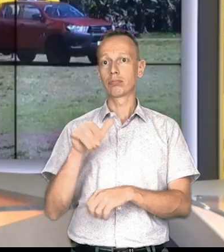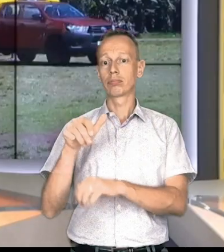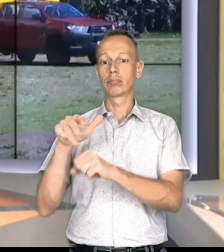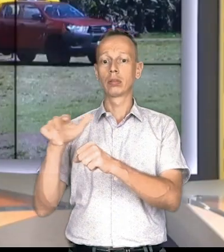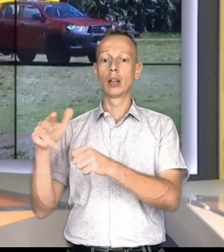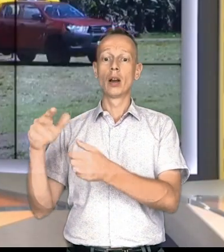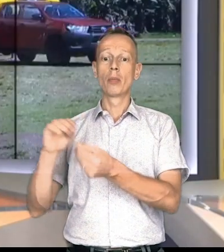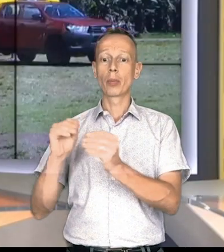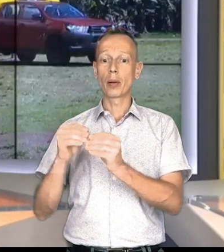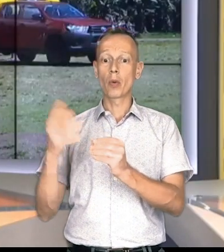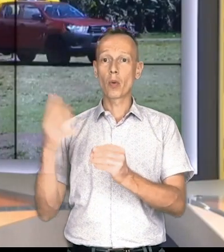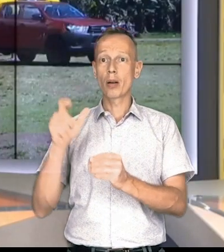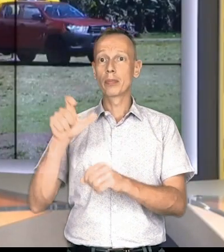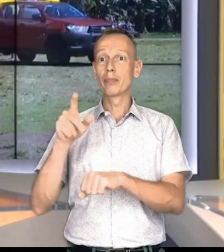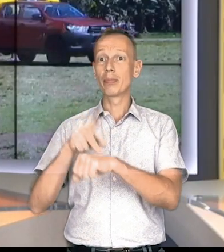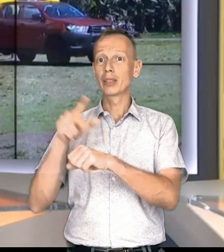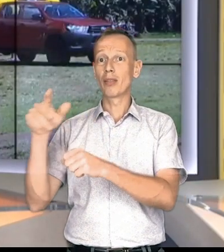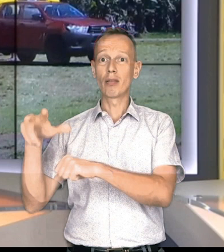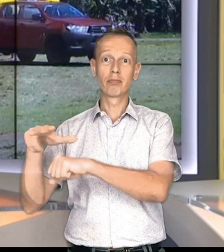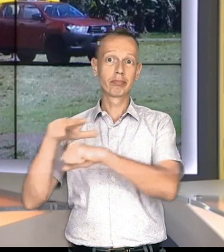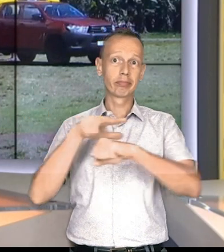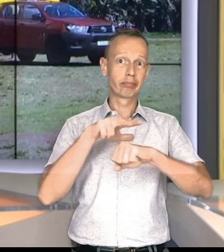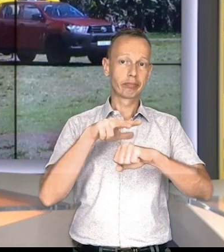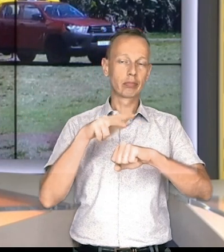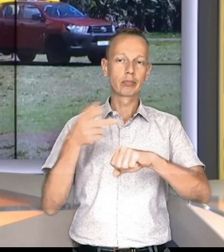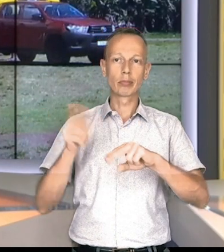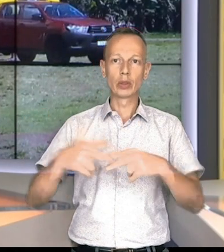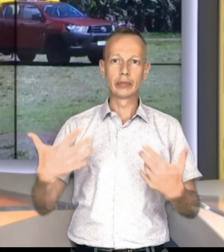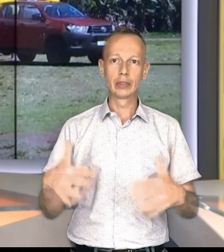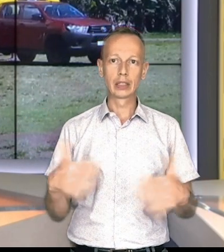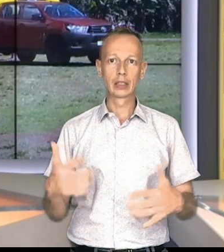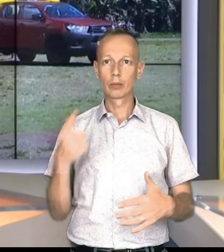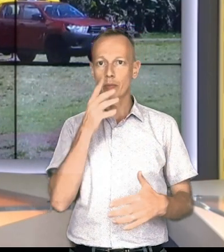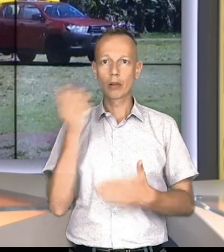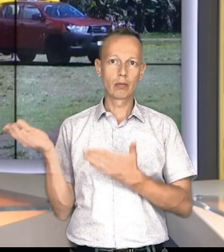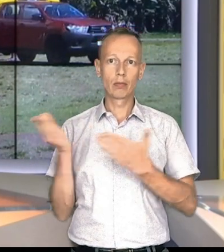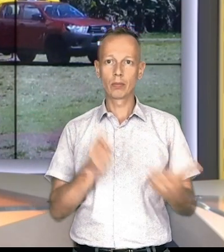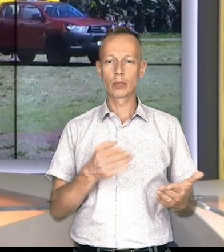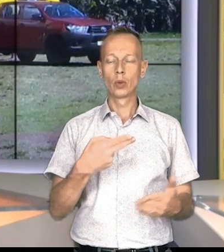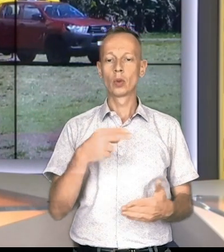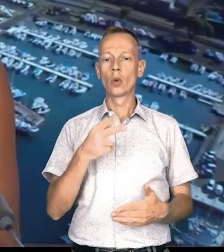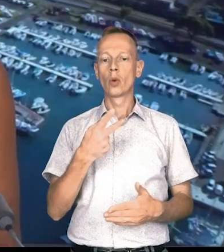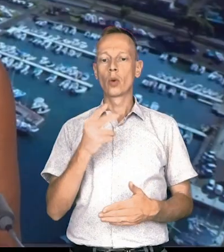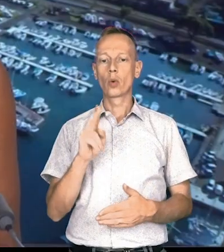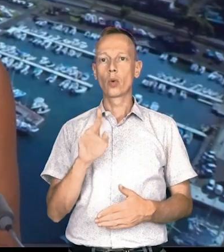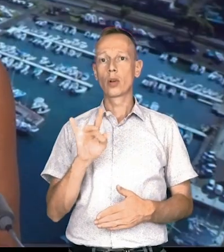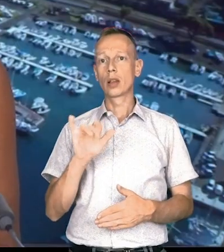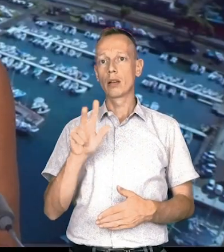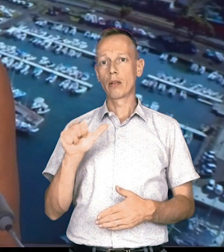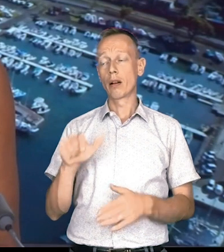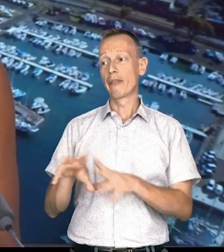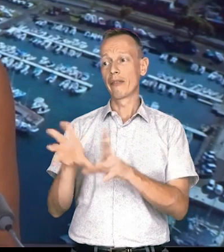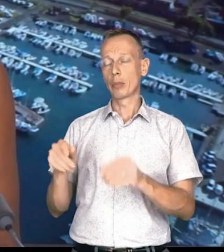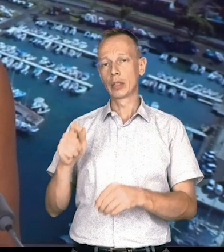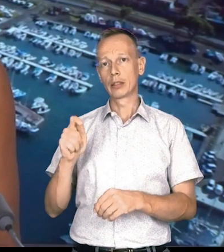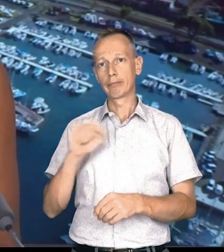h. Arrivé sur place, vers 14 h, le patient est décédé avant même que l'hélicoptère ne décolle. Pour